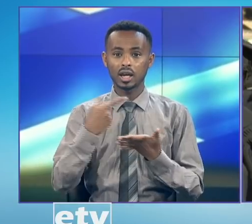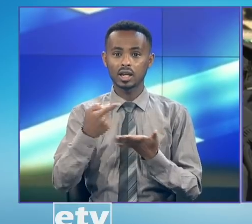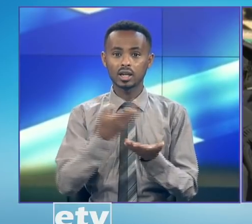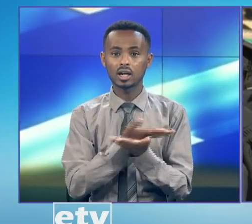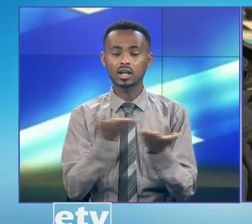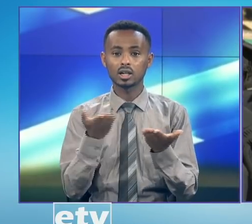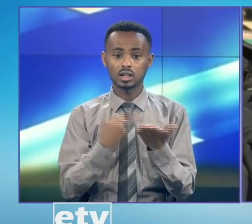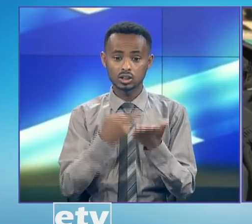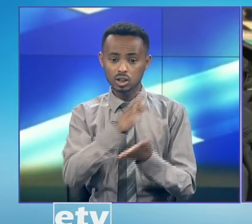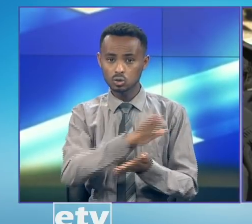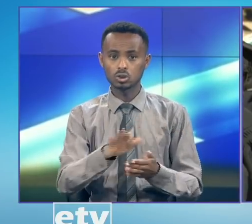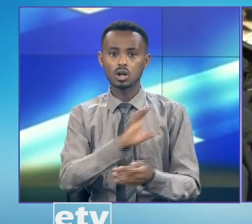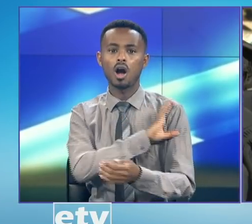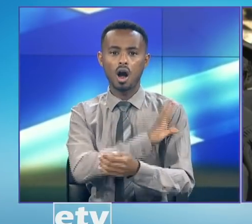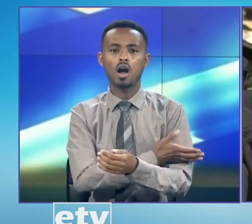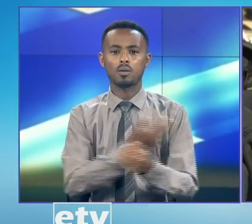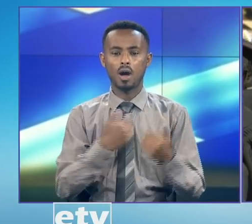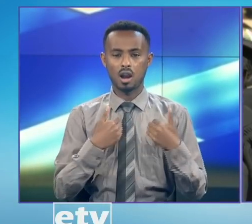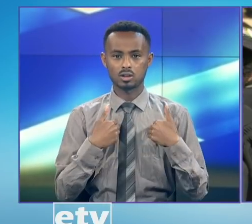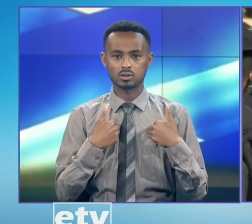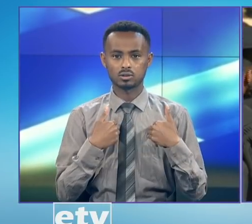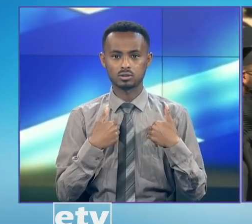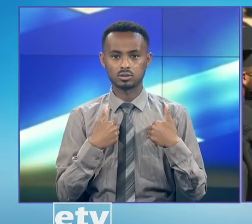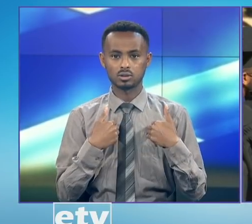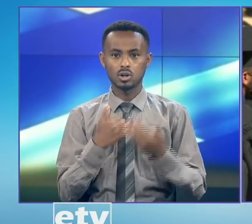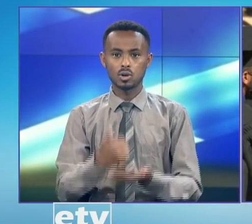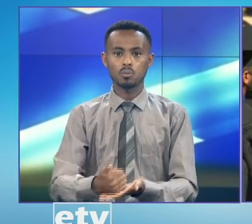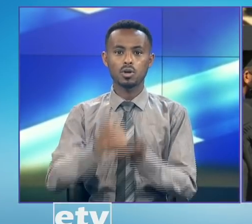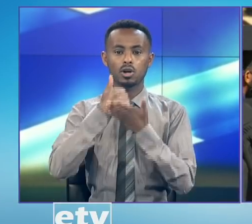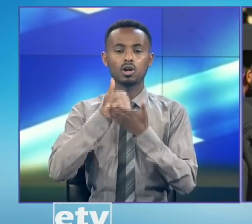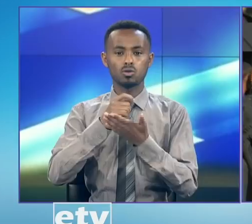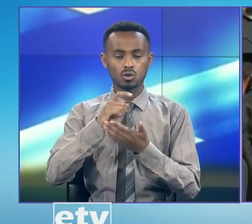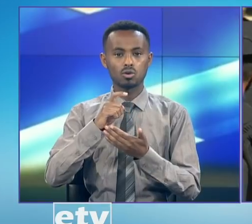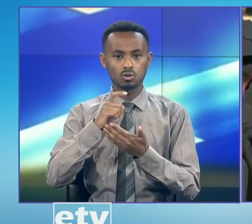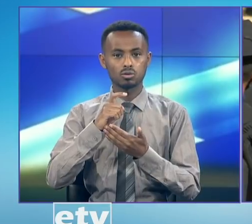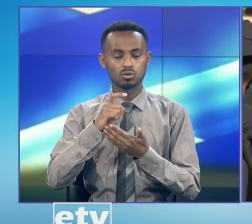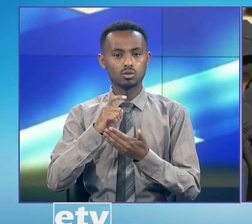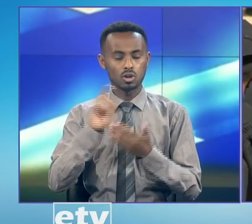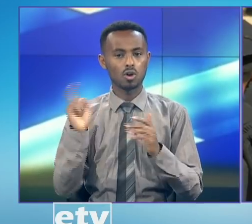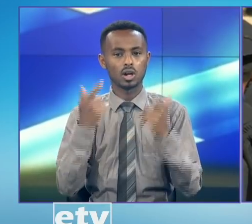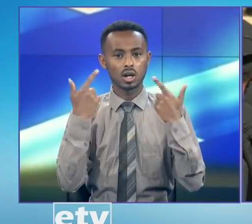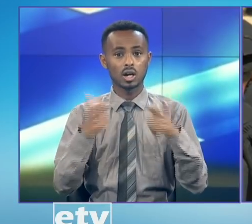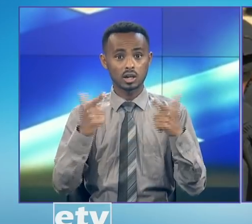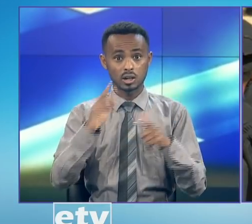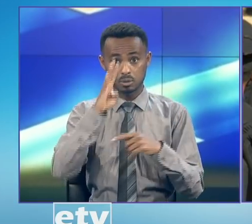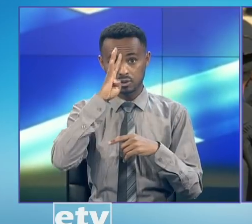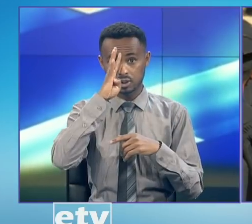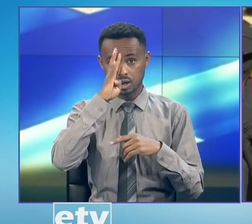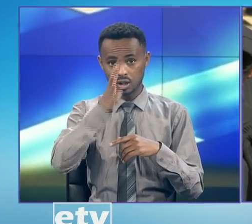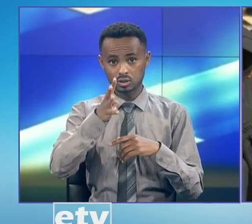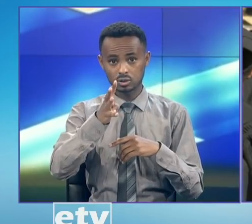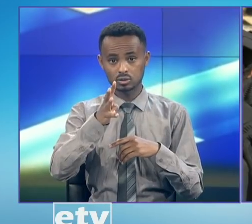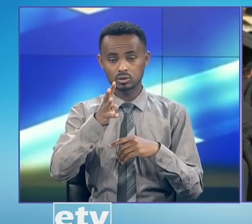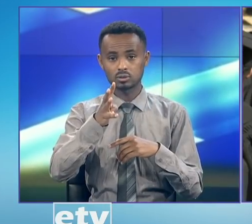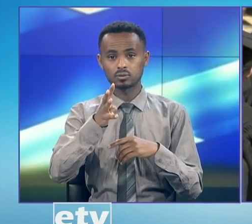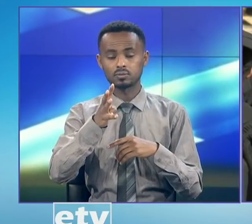ይሄንን እነዚህ ልጆች አቅም አላቸው ቢረዱ የሆነ ኦፖርቹኒቲ በመፈጠርላቸው